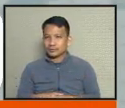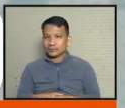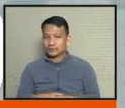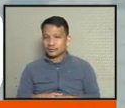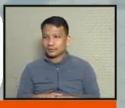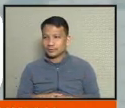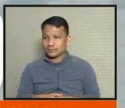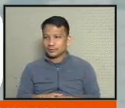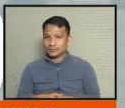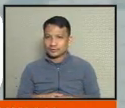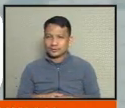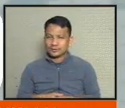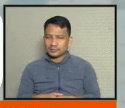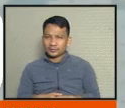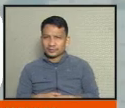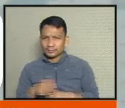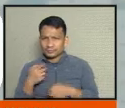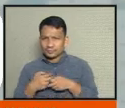eh. Yung mahirap eh.